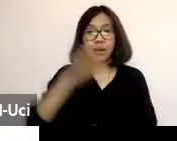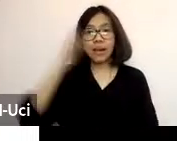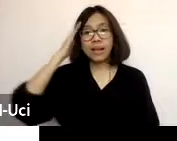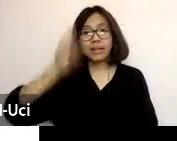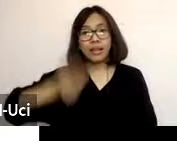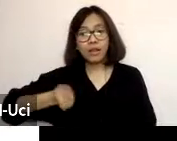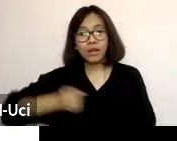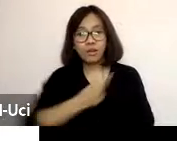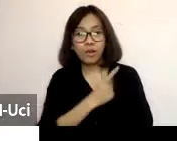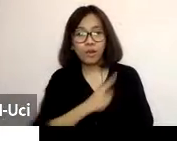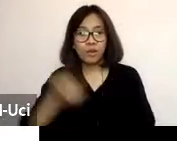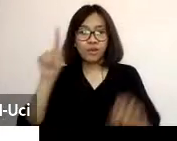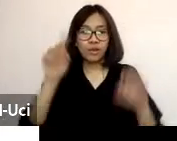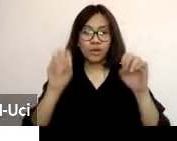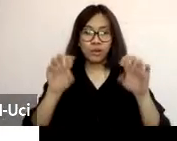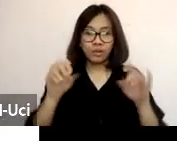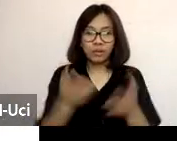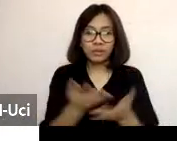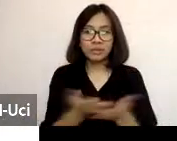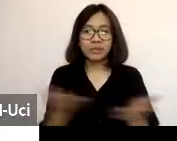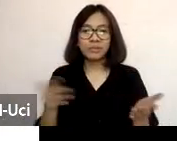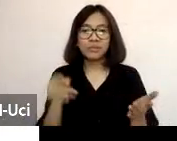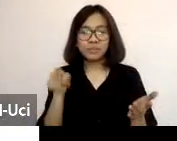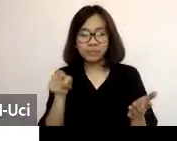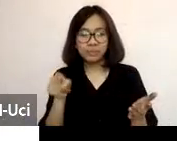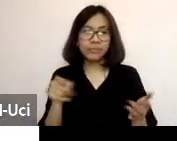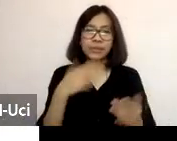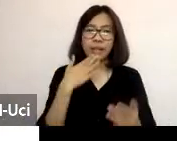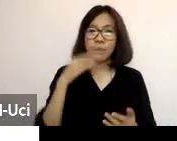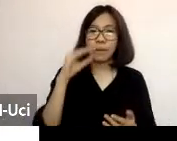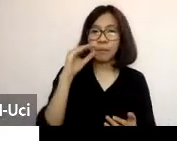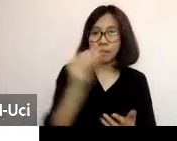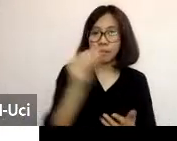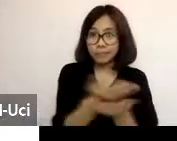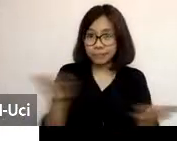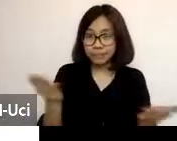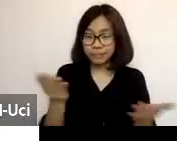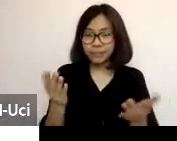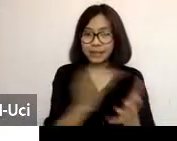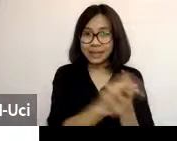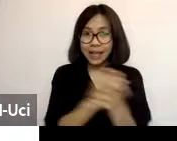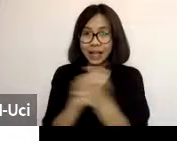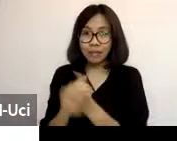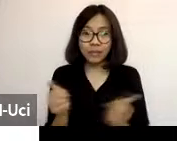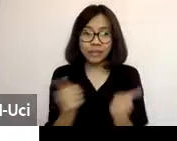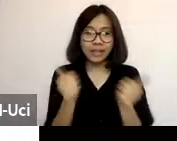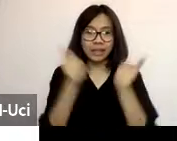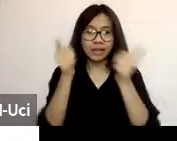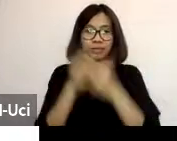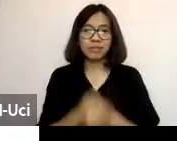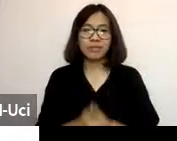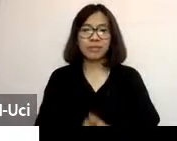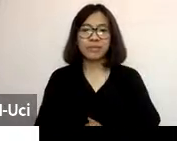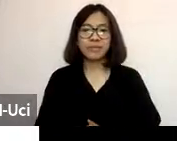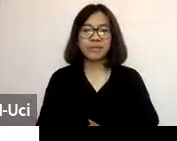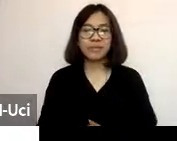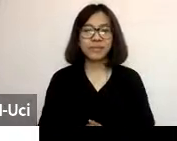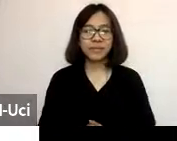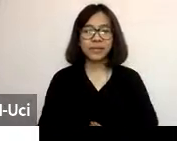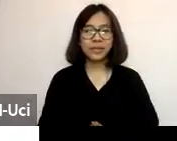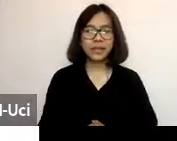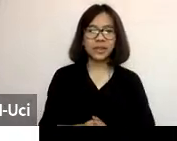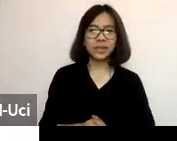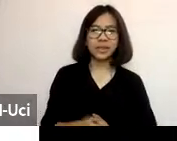Assalamualaikum Selamat pagi salam sejahtera untuk semuanya Saya pingin